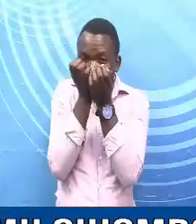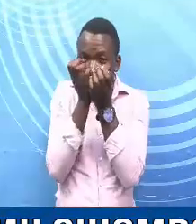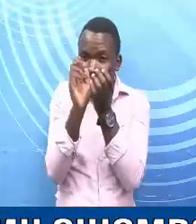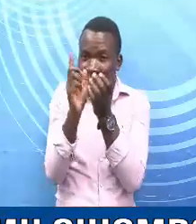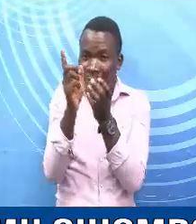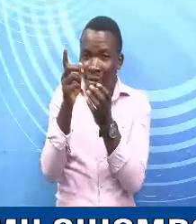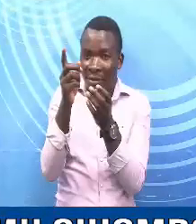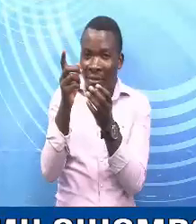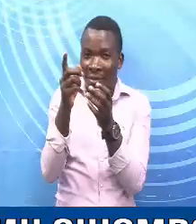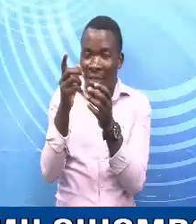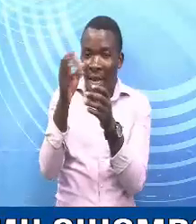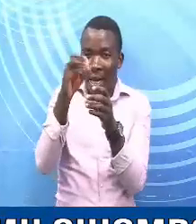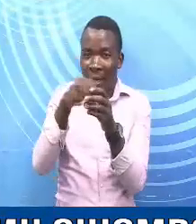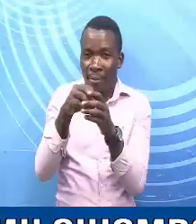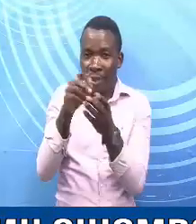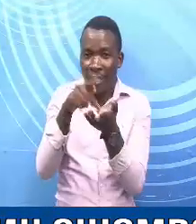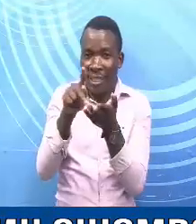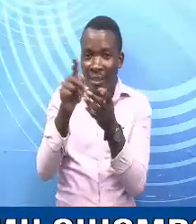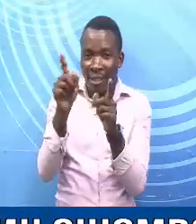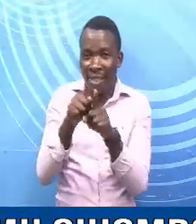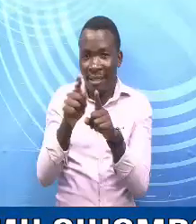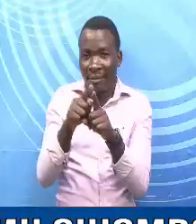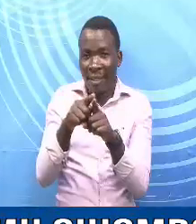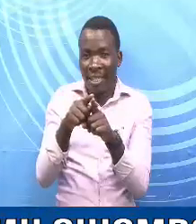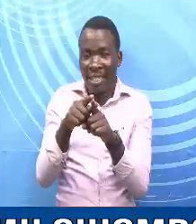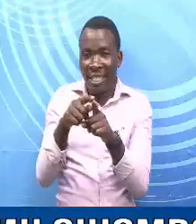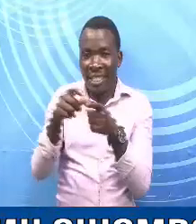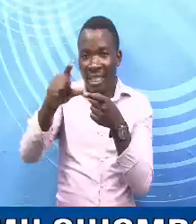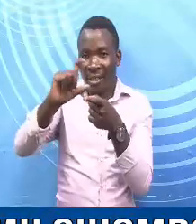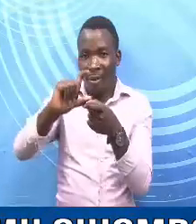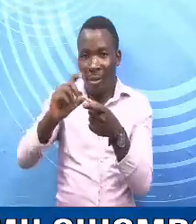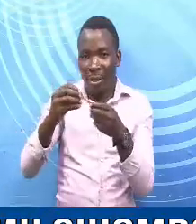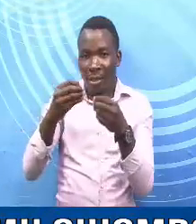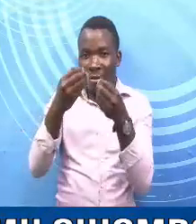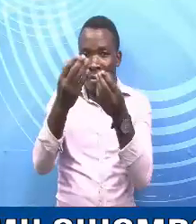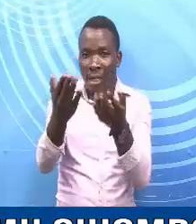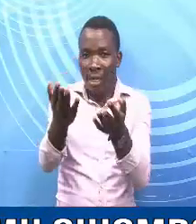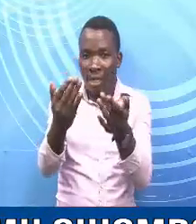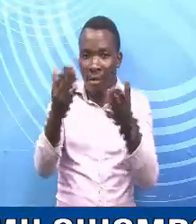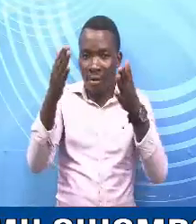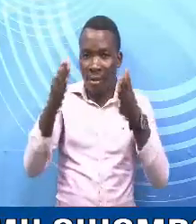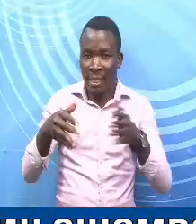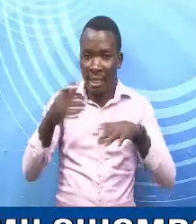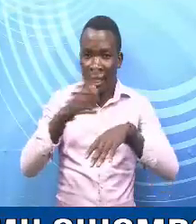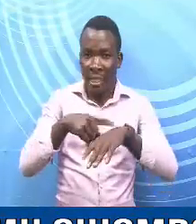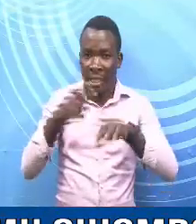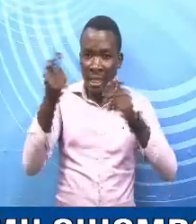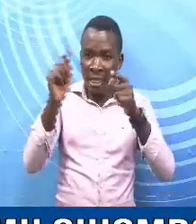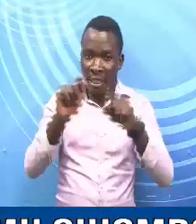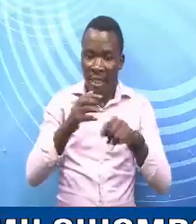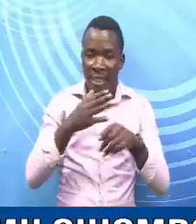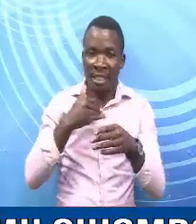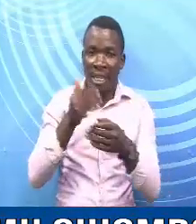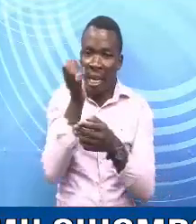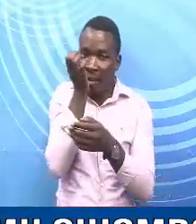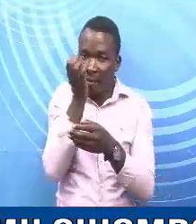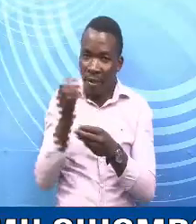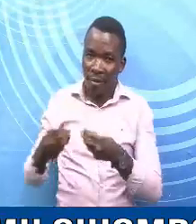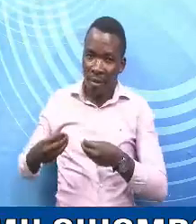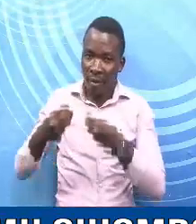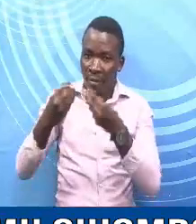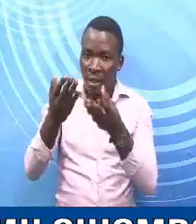ku giciro kuko baraba ari nk'inyongezo uhaye umukiriya. Nyine urabona nk'iyaje ashaka ibishyimbo urabimuha ariko akubwira ati mpa amamini nwa kuko